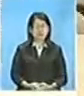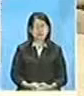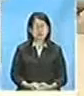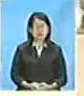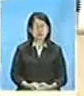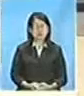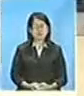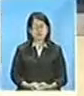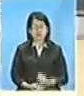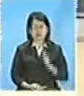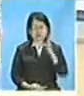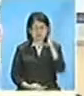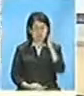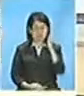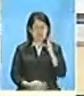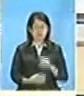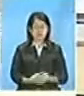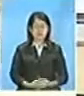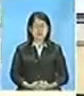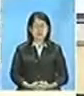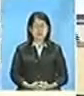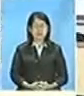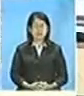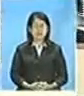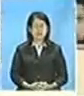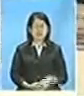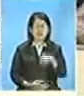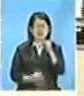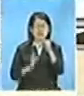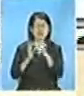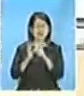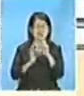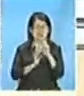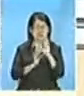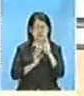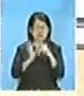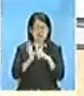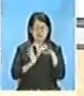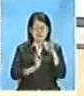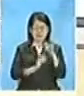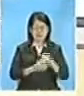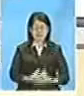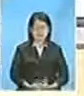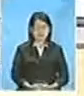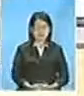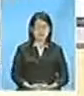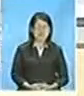ค่ะลำดับต่อไปค่ะท่านสุรชัยเลี้ยงบุญเลิศชัยค่ะเชิญค่ะ